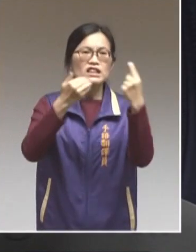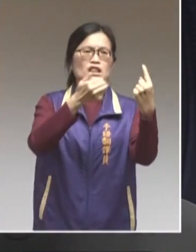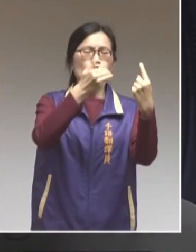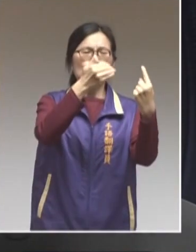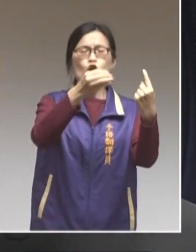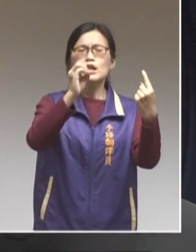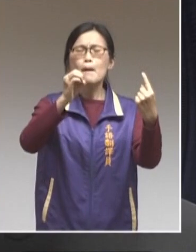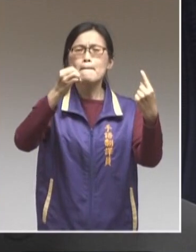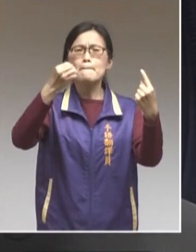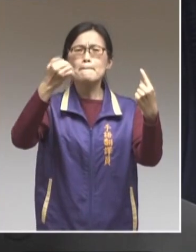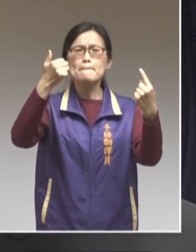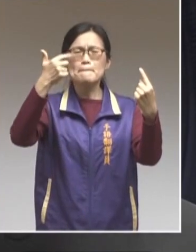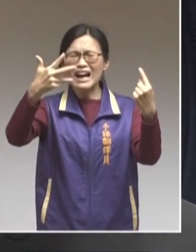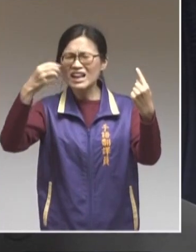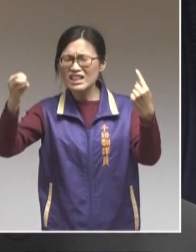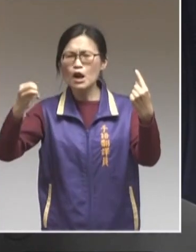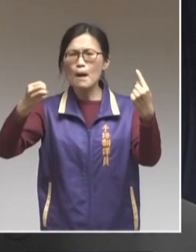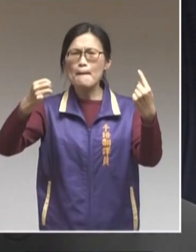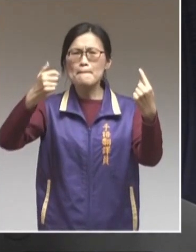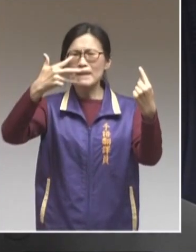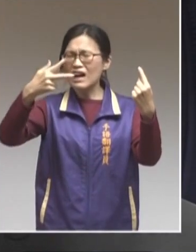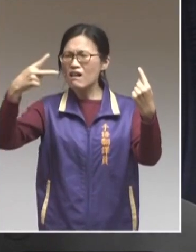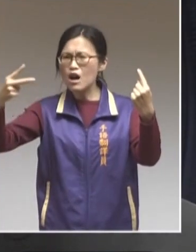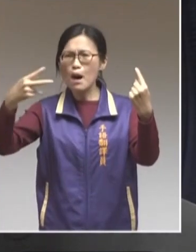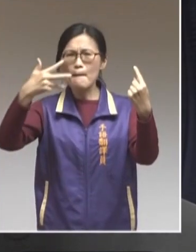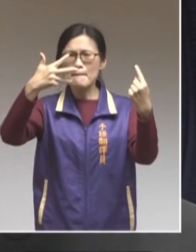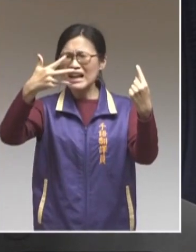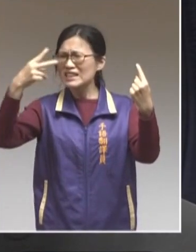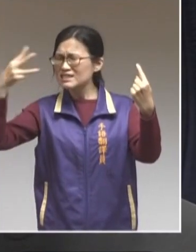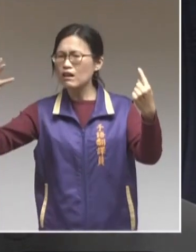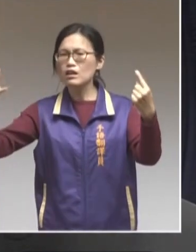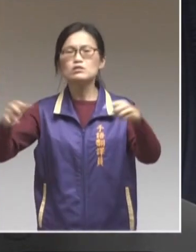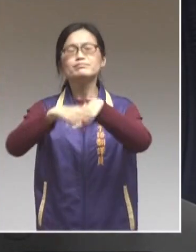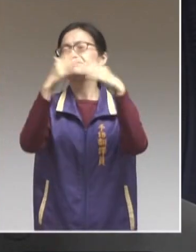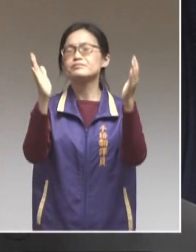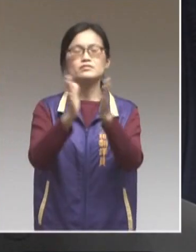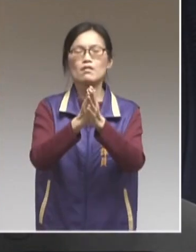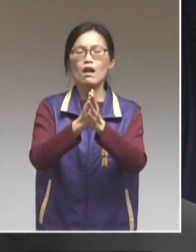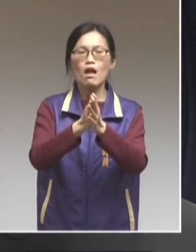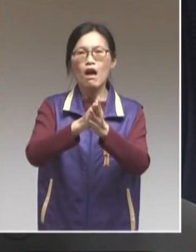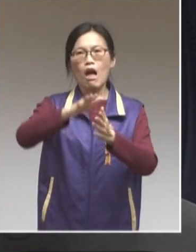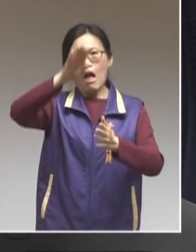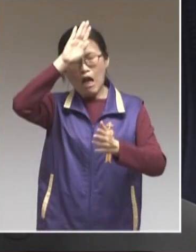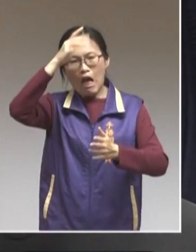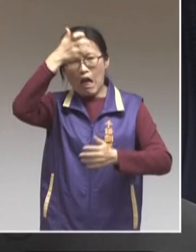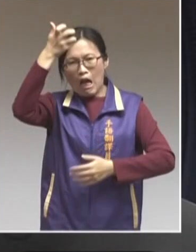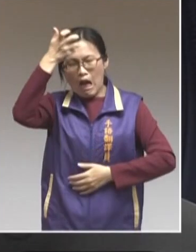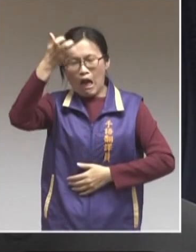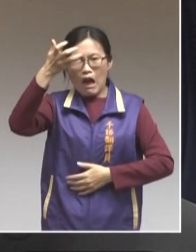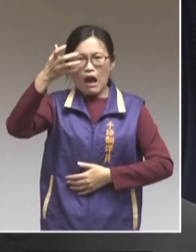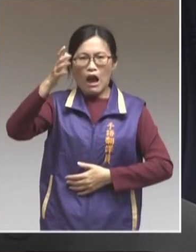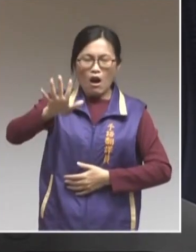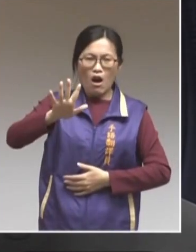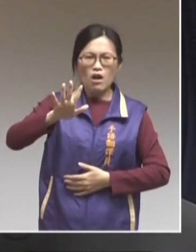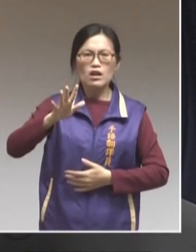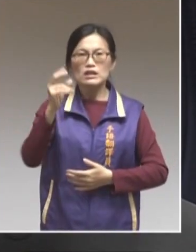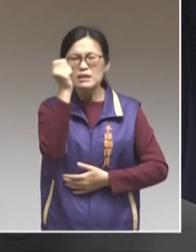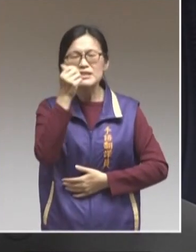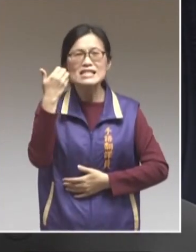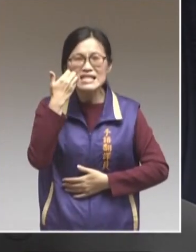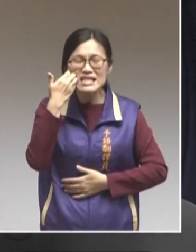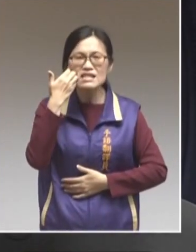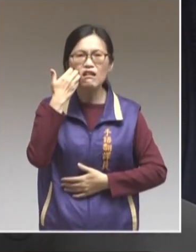19080、19082、19083，在这期间也纷纷的出现症状。特别是在整个家